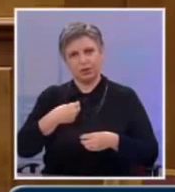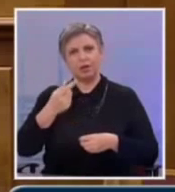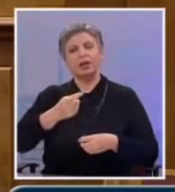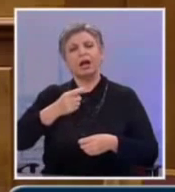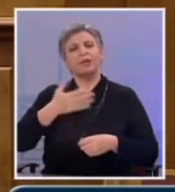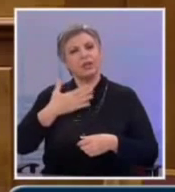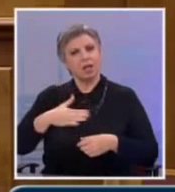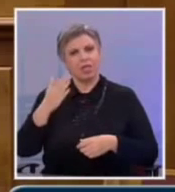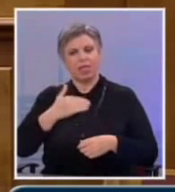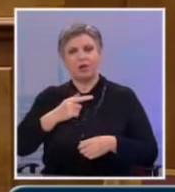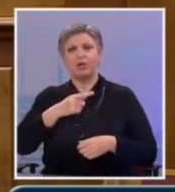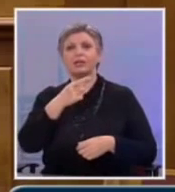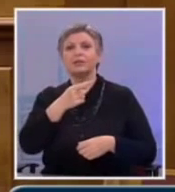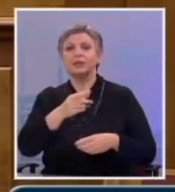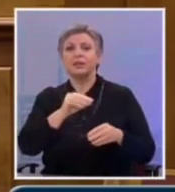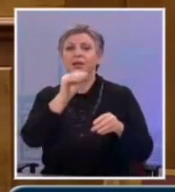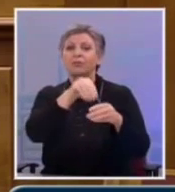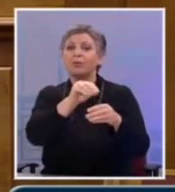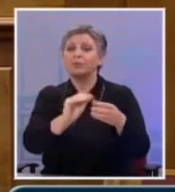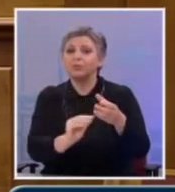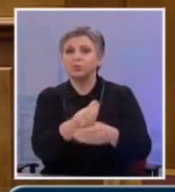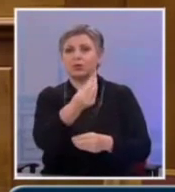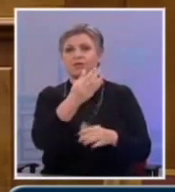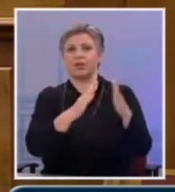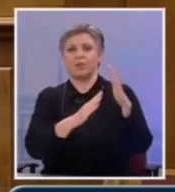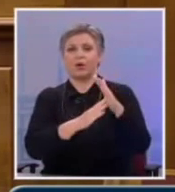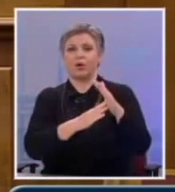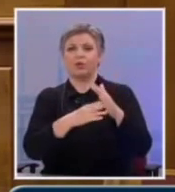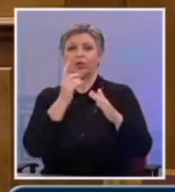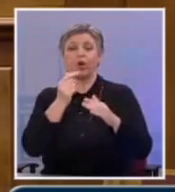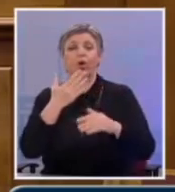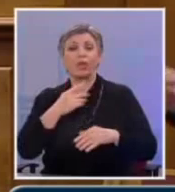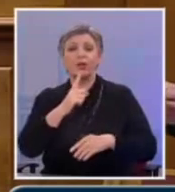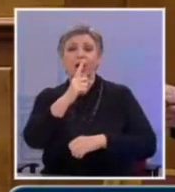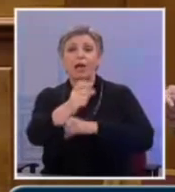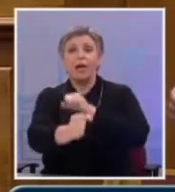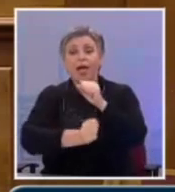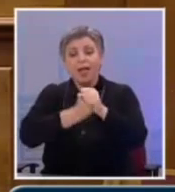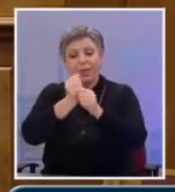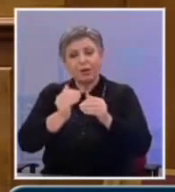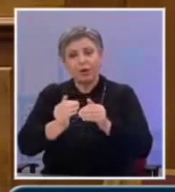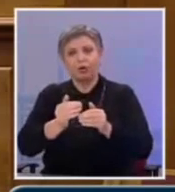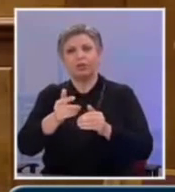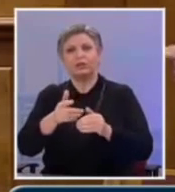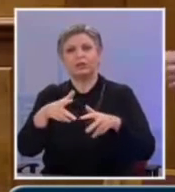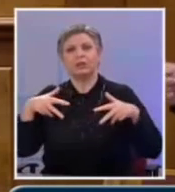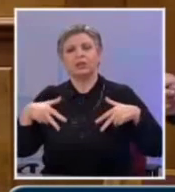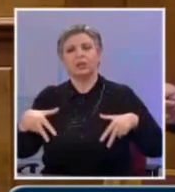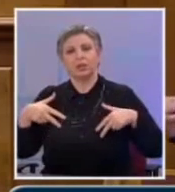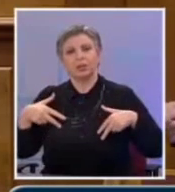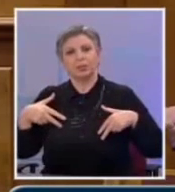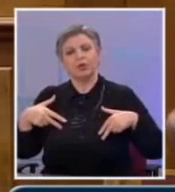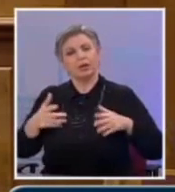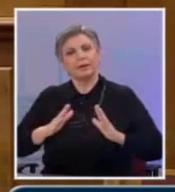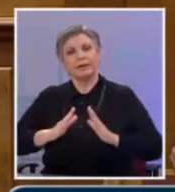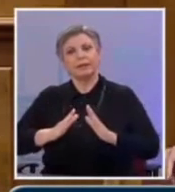παράταση ενός έτους στον κύριο Σαμαρά να συνεχίσει το καταστροφικό έργο αυτής της